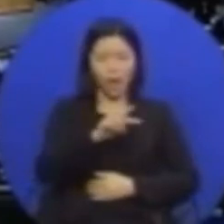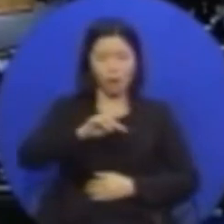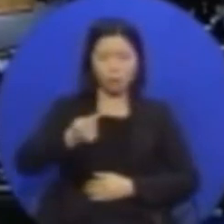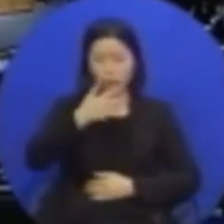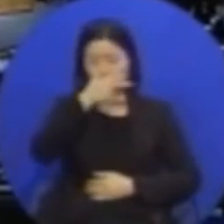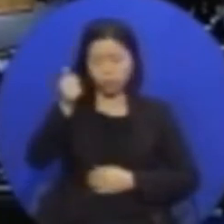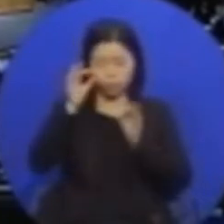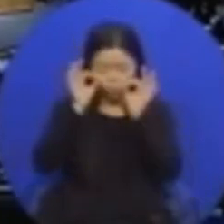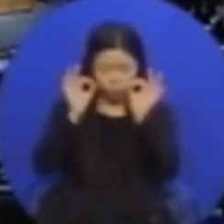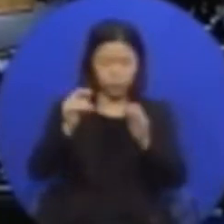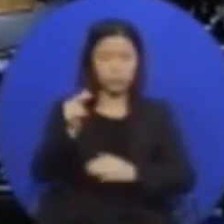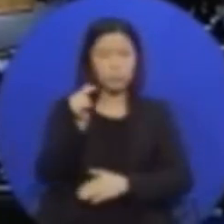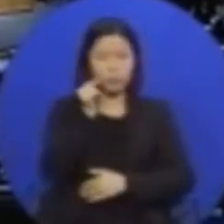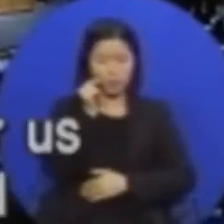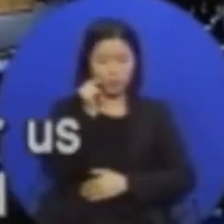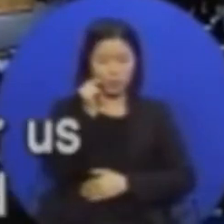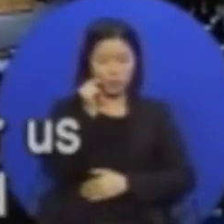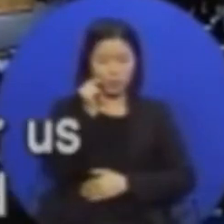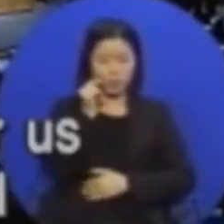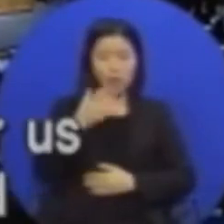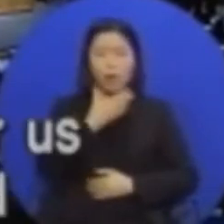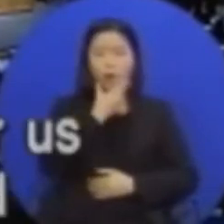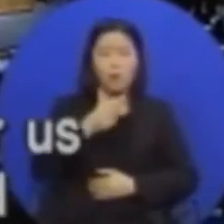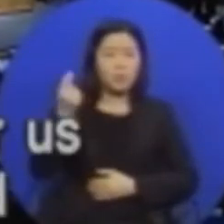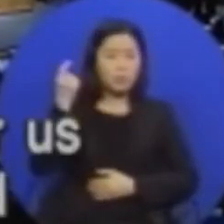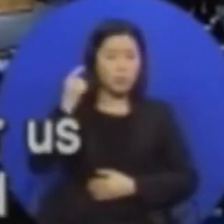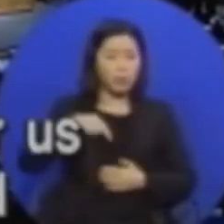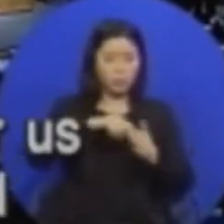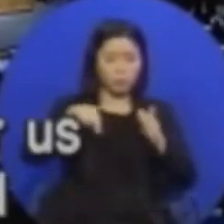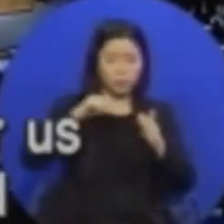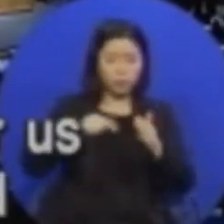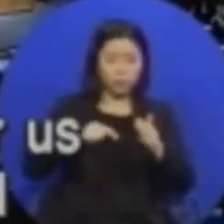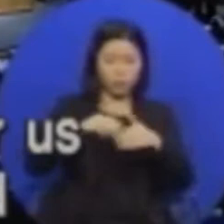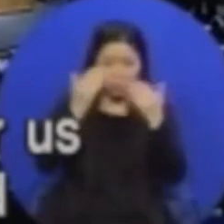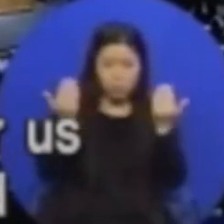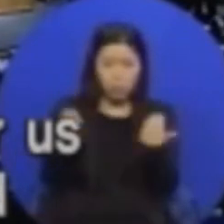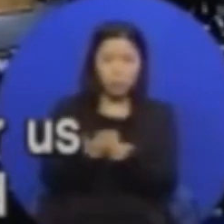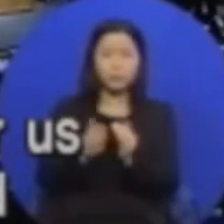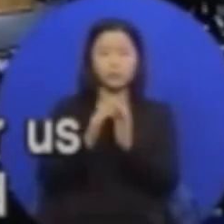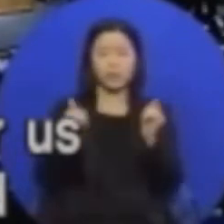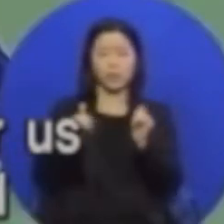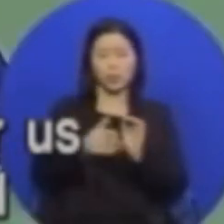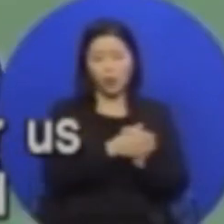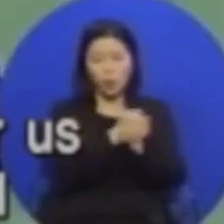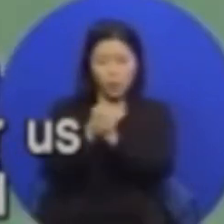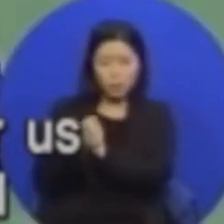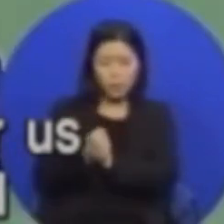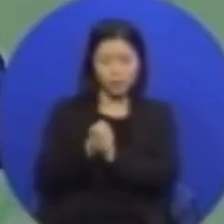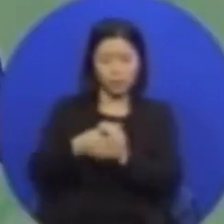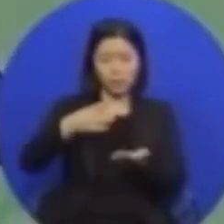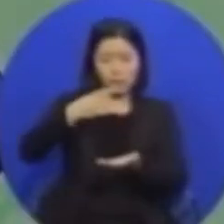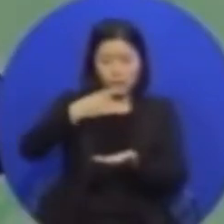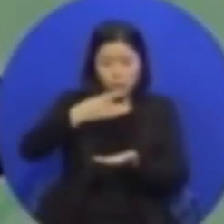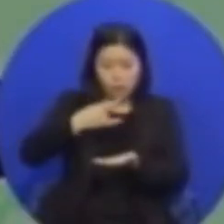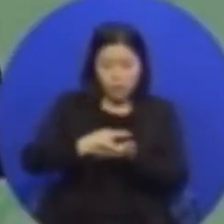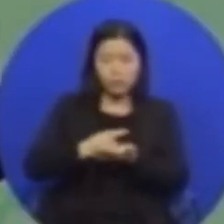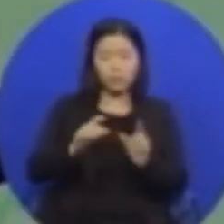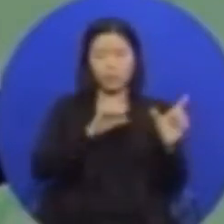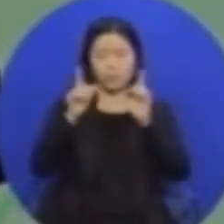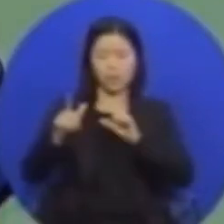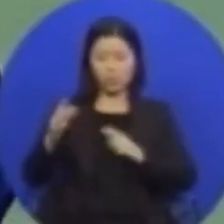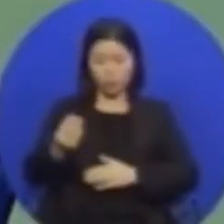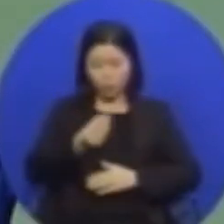보지 못하리라 복음 안에는 모든 사람과 화평 해 지는 것과 의롭게 사는 거룩하게 사는